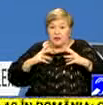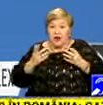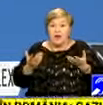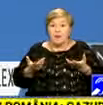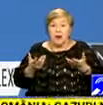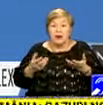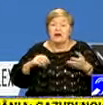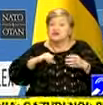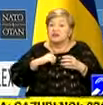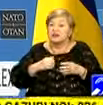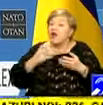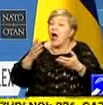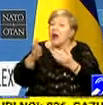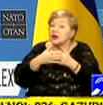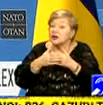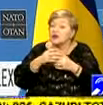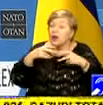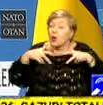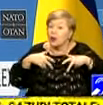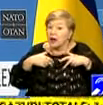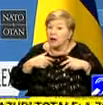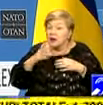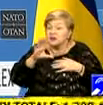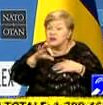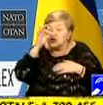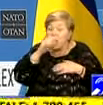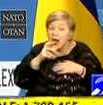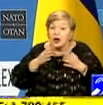dreptul Ucrainei de a-și alege propria cale.